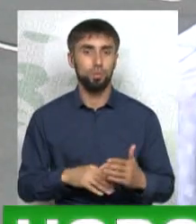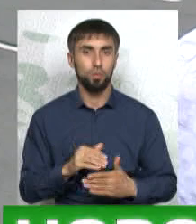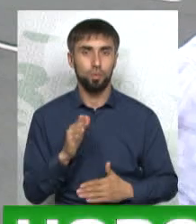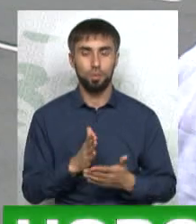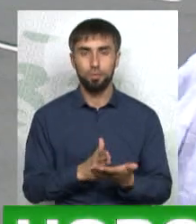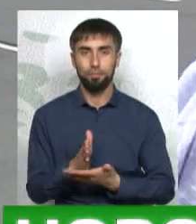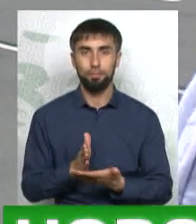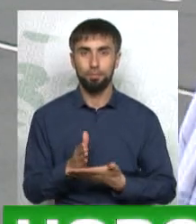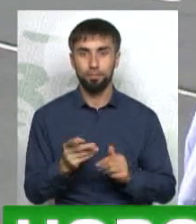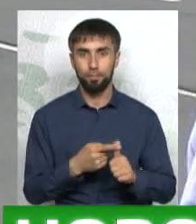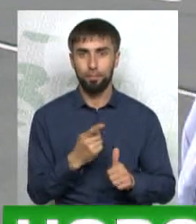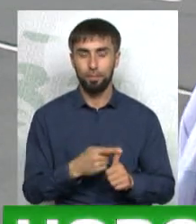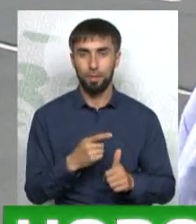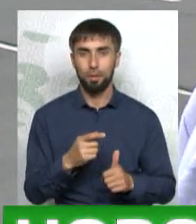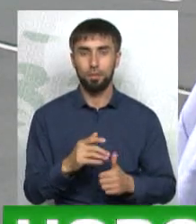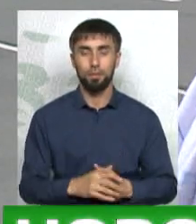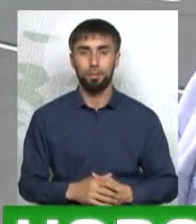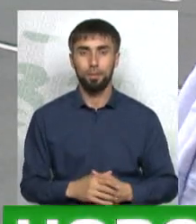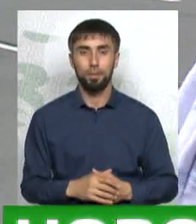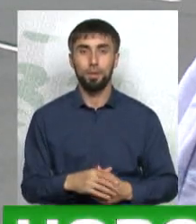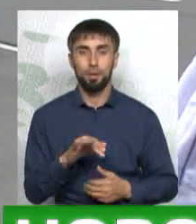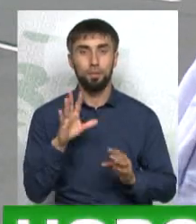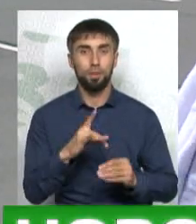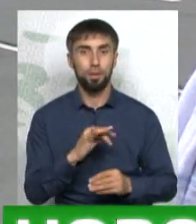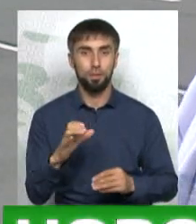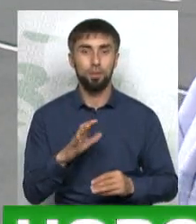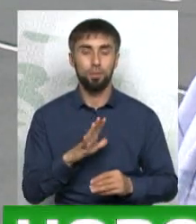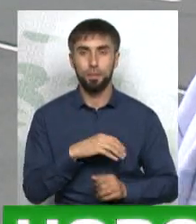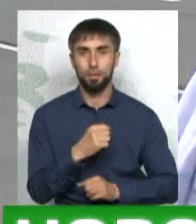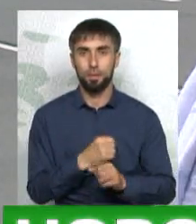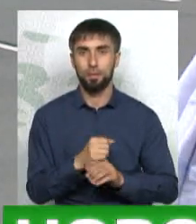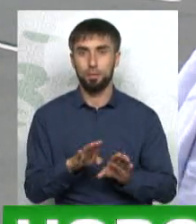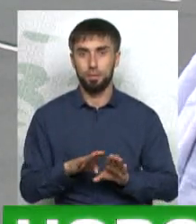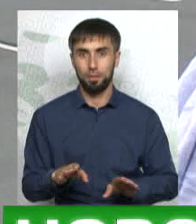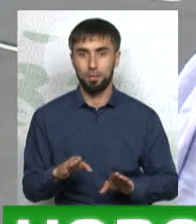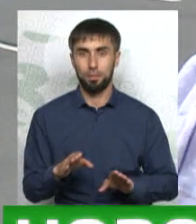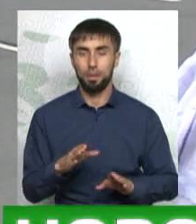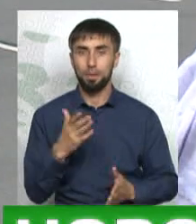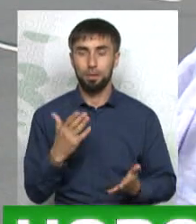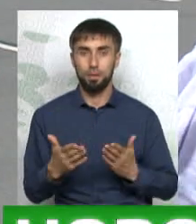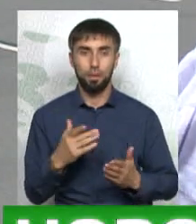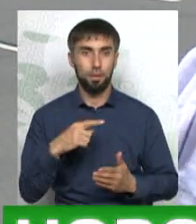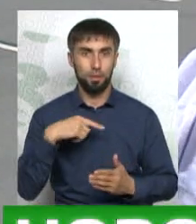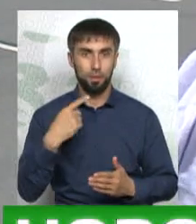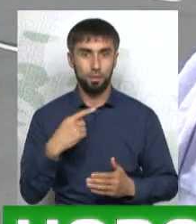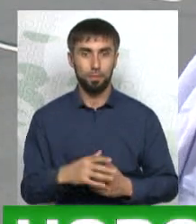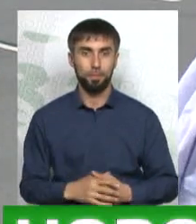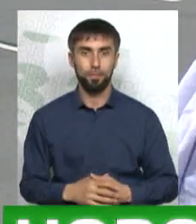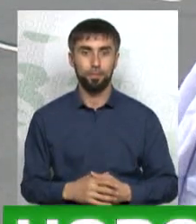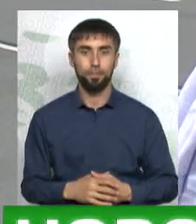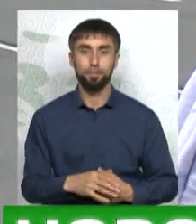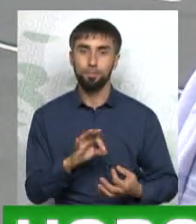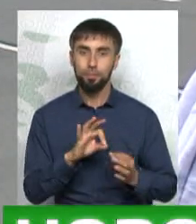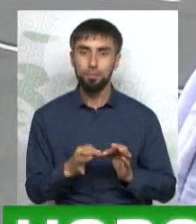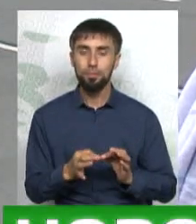на страницах, в соцсетях. То есть эти все рейсы были сделаны так. Но если говорить